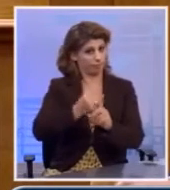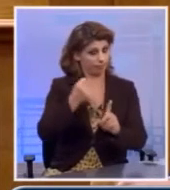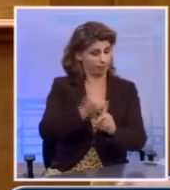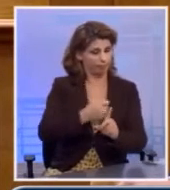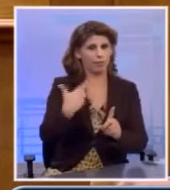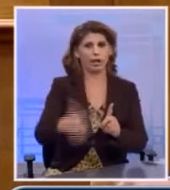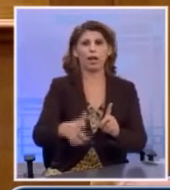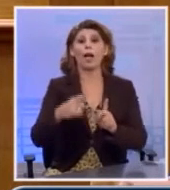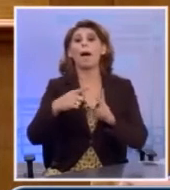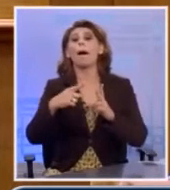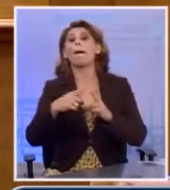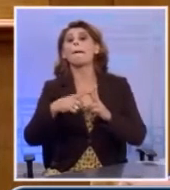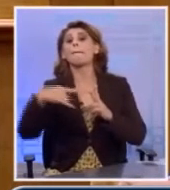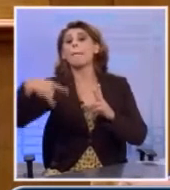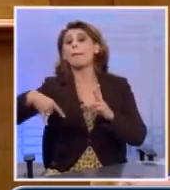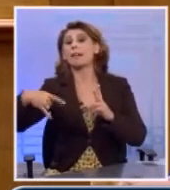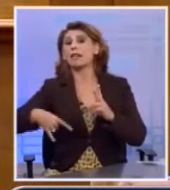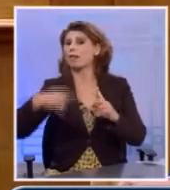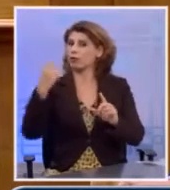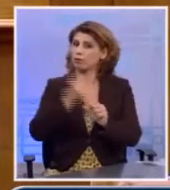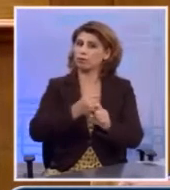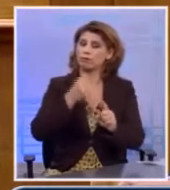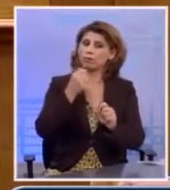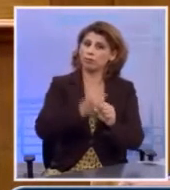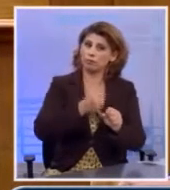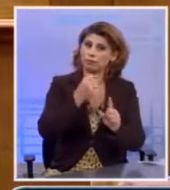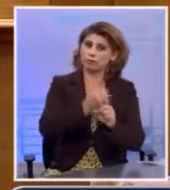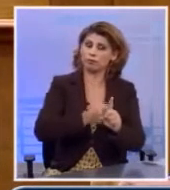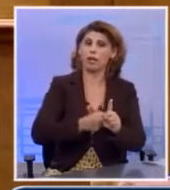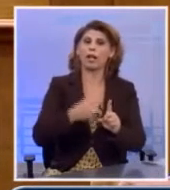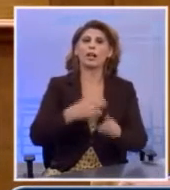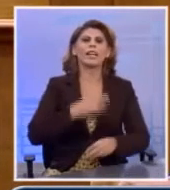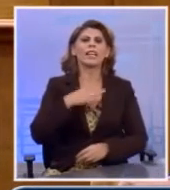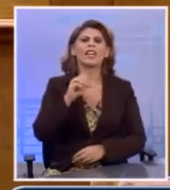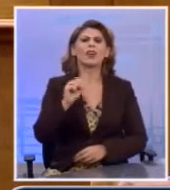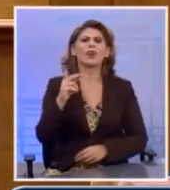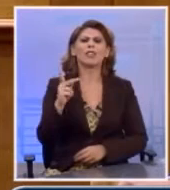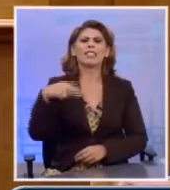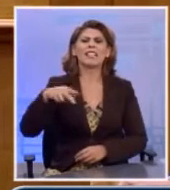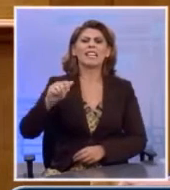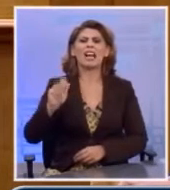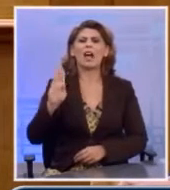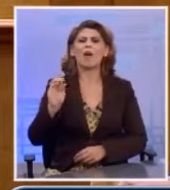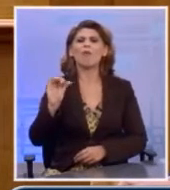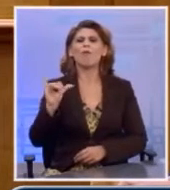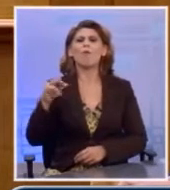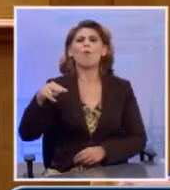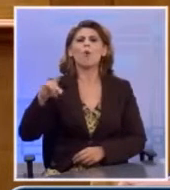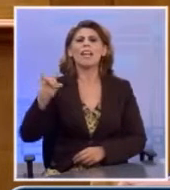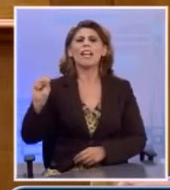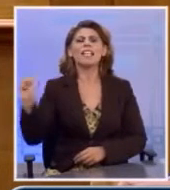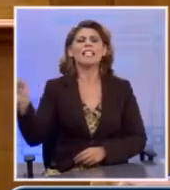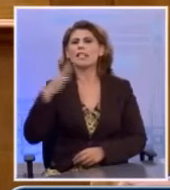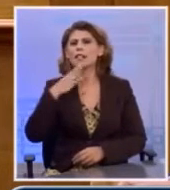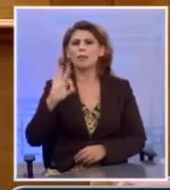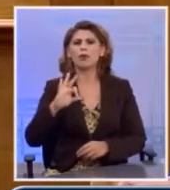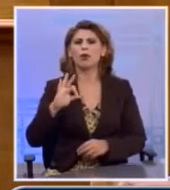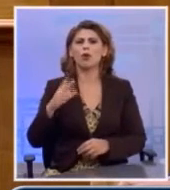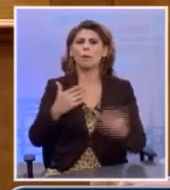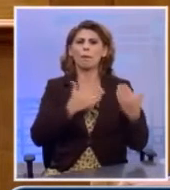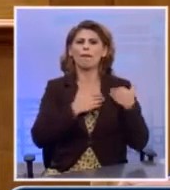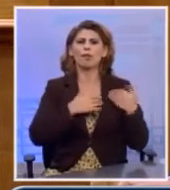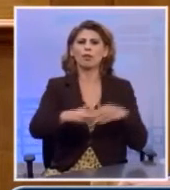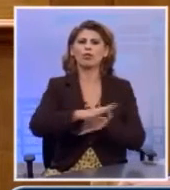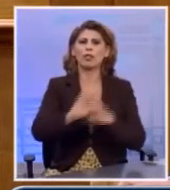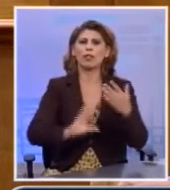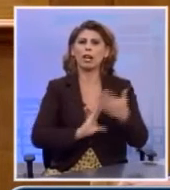Υπερασπιστήκατε και τον κύριο Παπασταύρο. Τον κύριο Σκλαβούνη, γιατί τον βάλατε να είναι υπεύθυνος για το σχέδιο της ανάπτυξης της Νέας